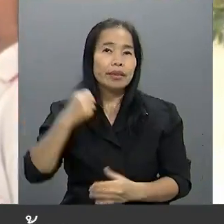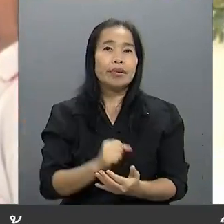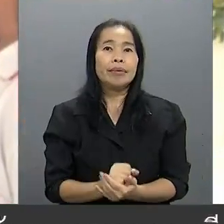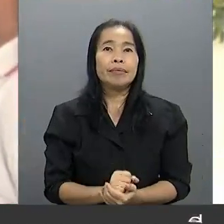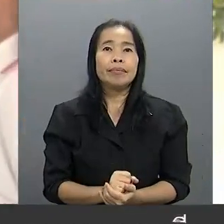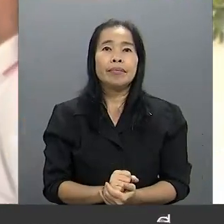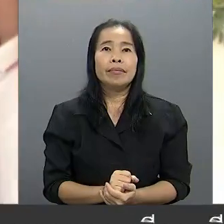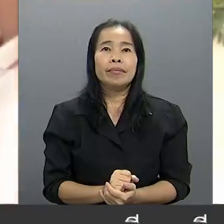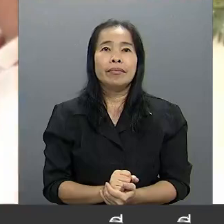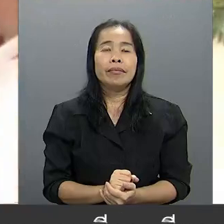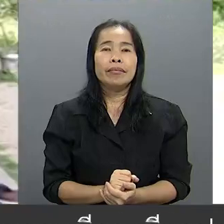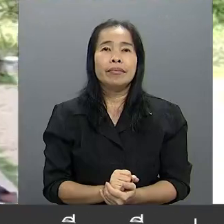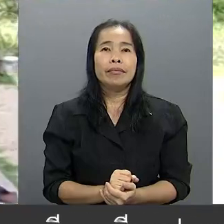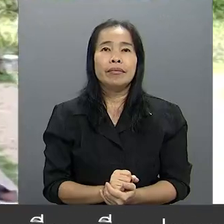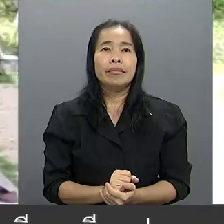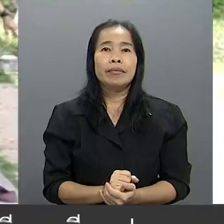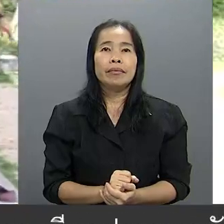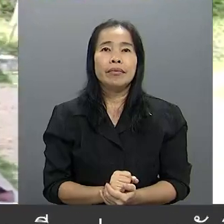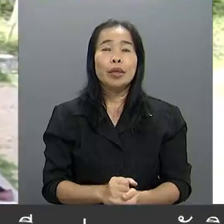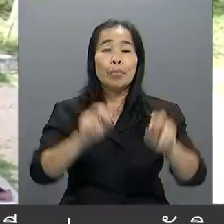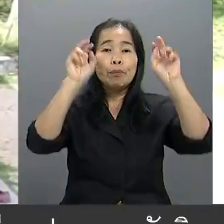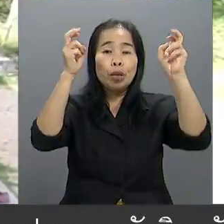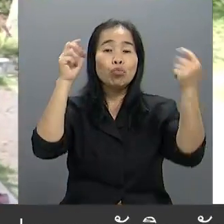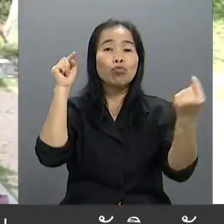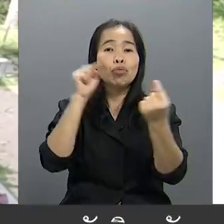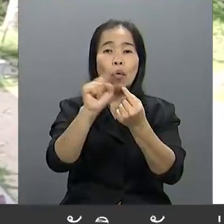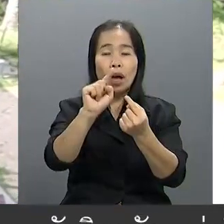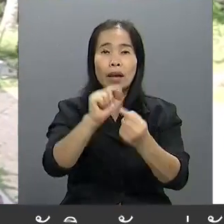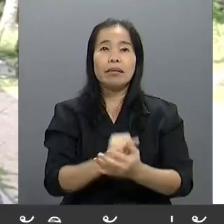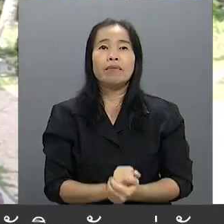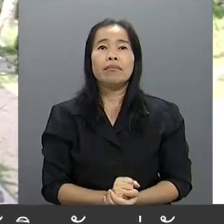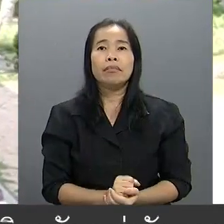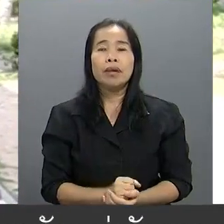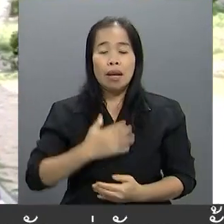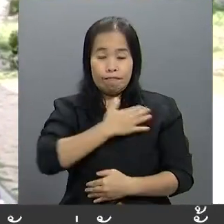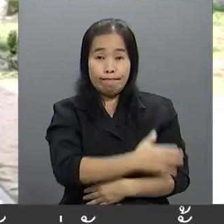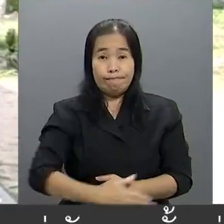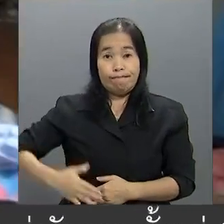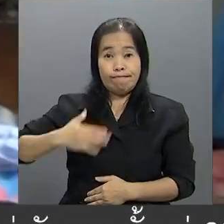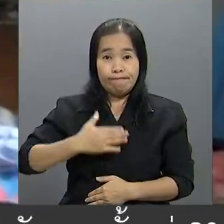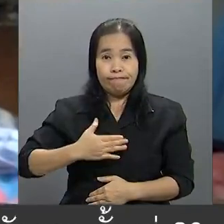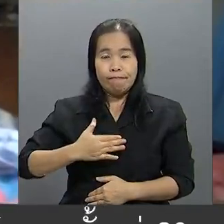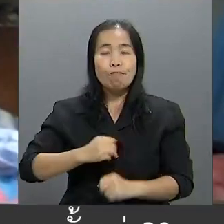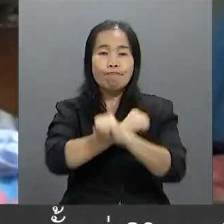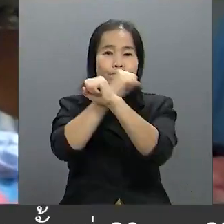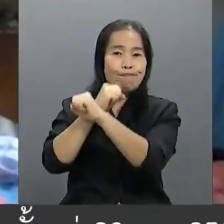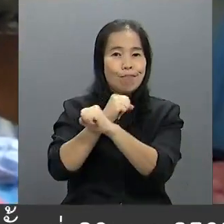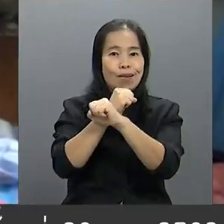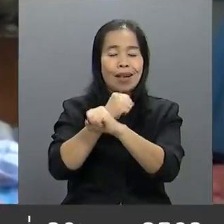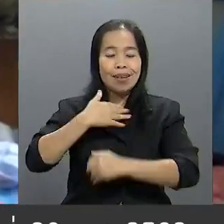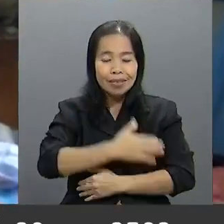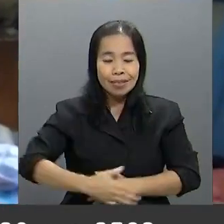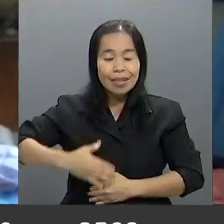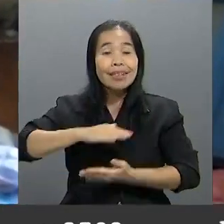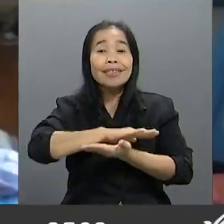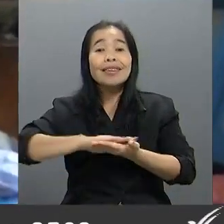แล้วในประเด็นของอนามัยเจริญพันธุ์ในภาพรวมก็คือที่โครงการ